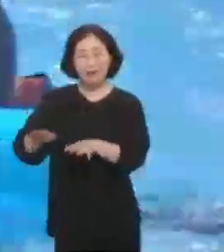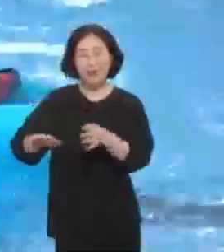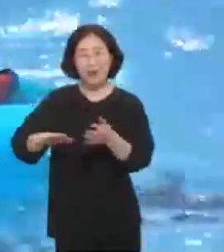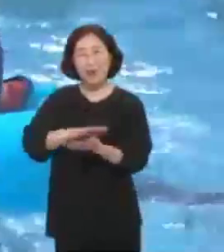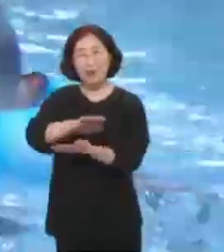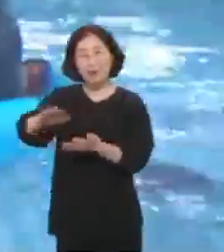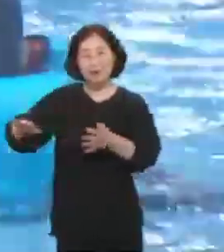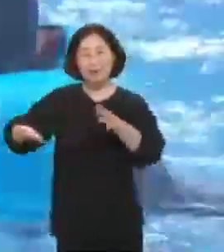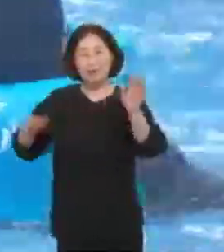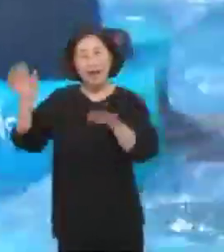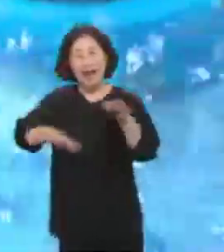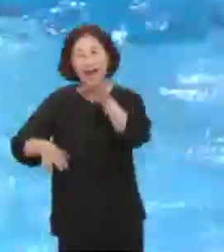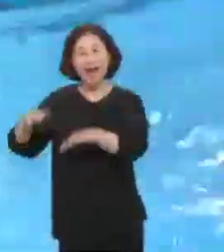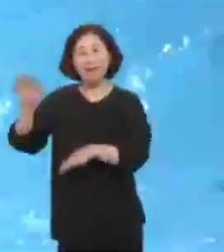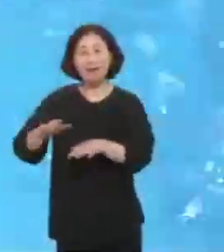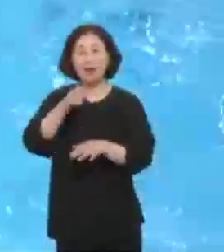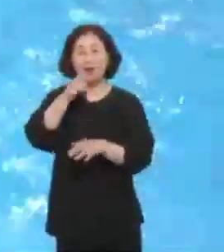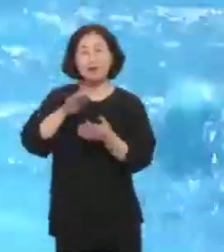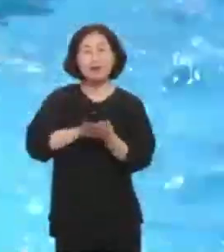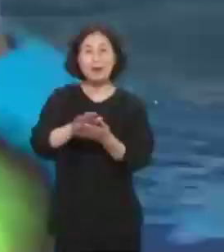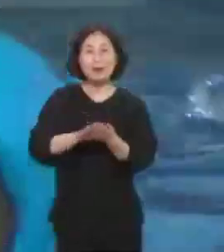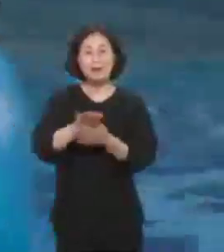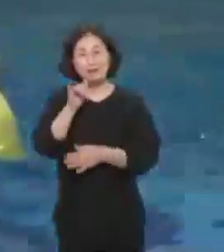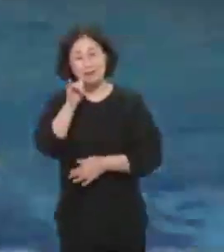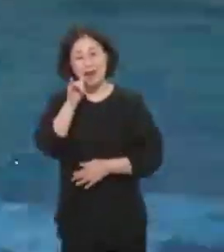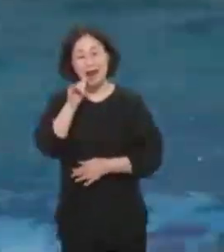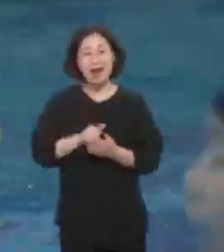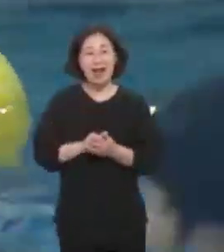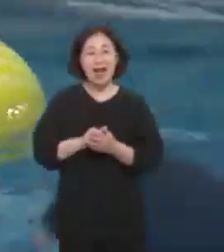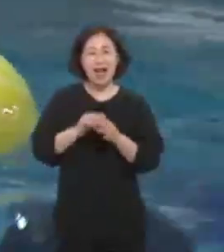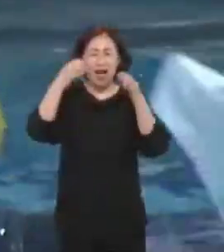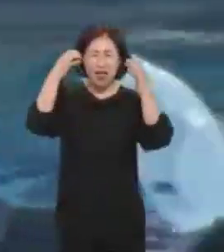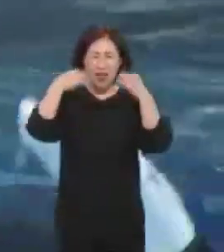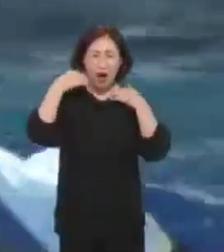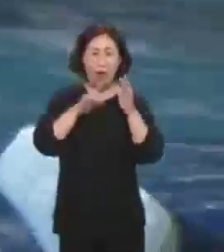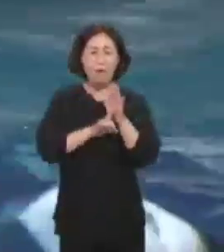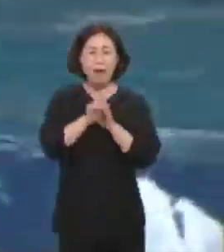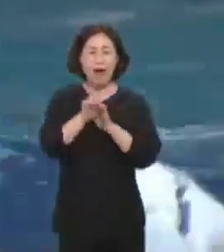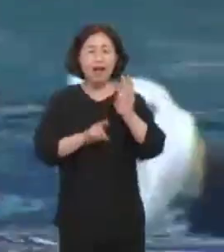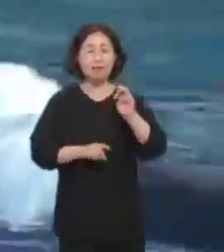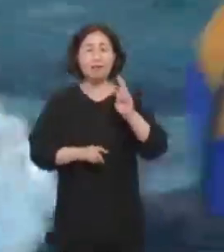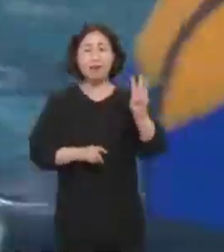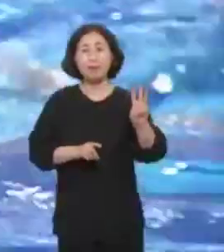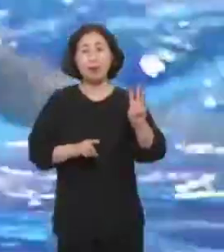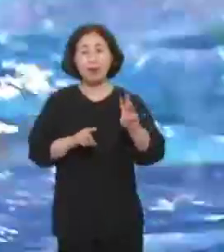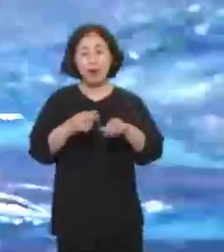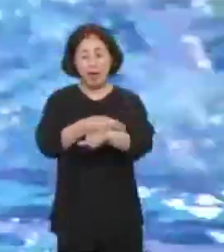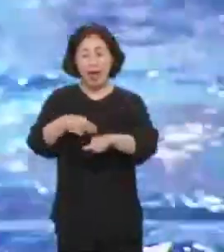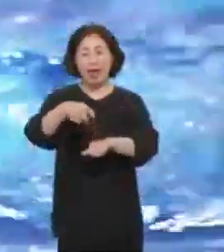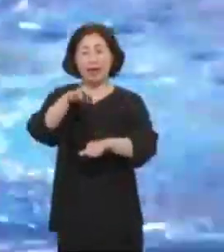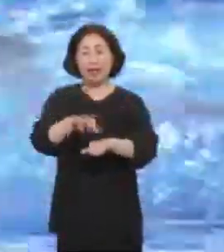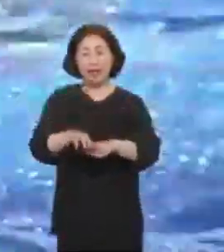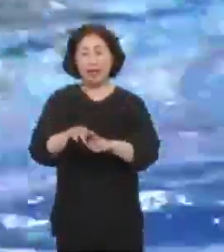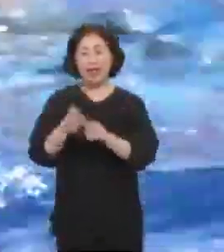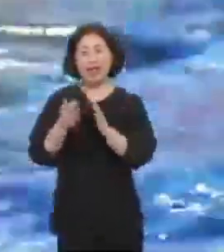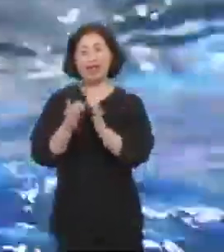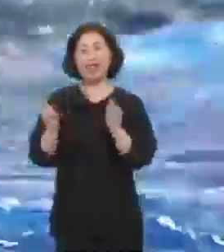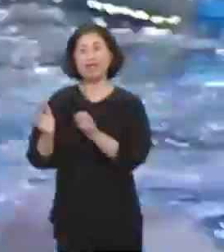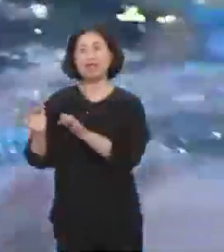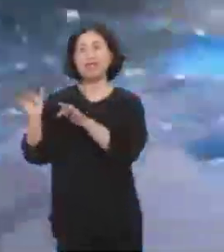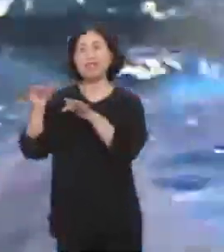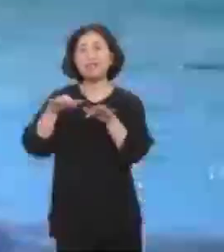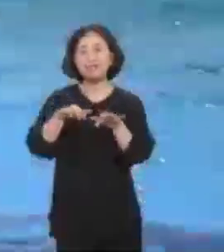물놀이에 푹 빠졌습니다. 30도를 훌쩍 넘어서는 폭염이 찾아오면서 실내 수영장엔 더위를 피해 물놀이를 즐기러